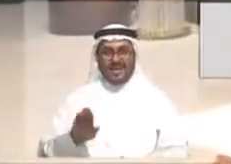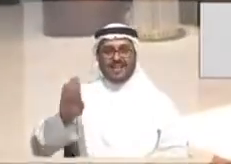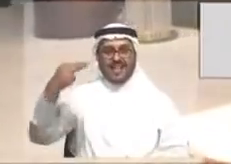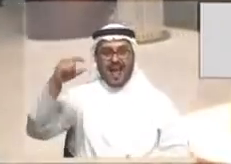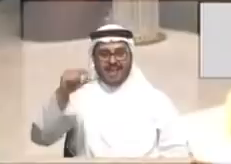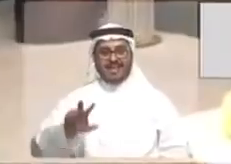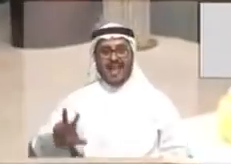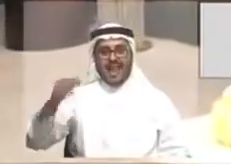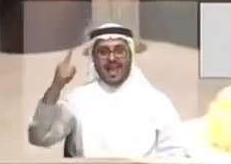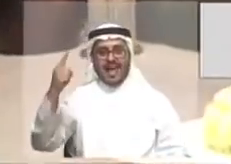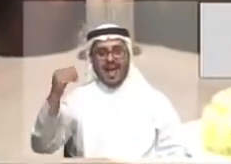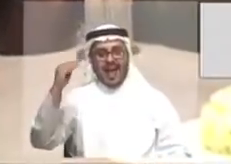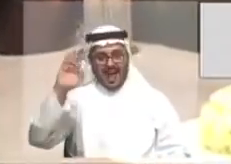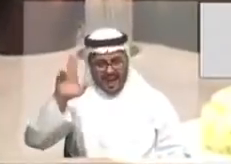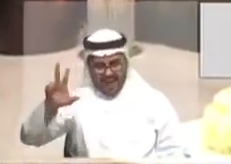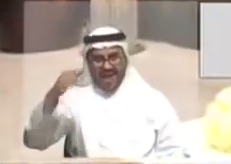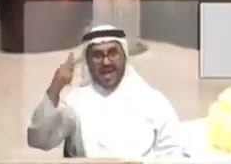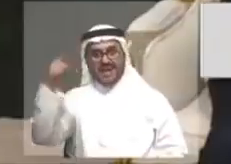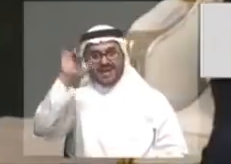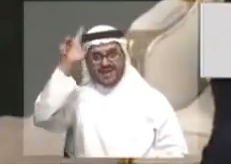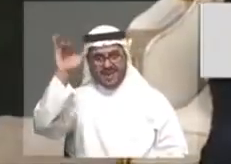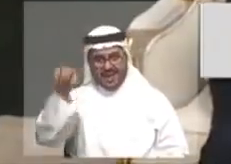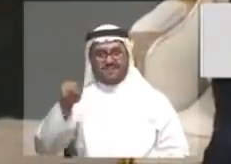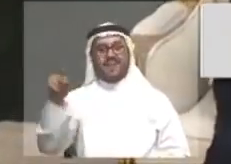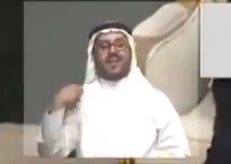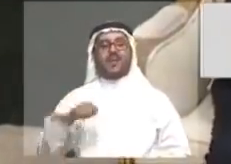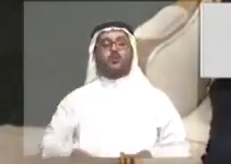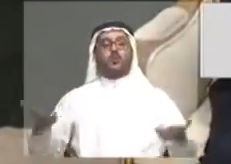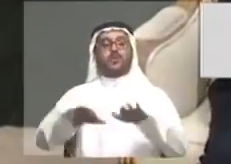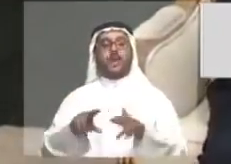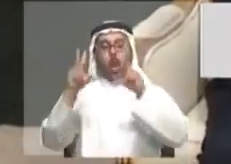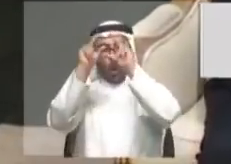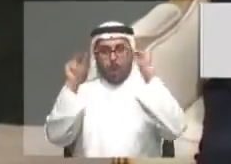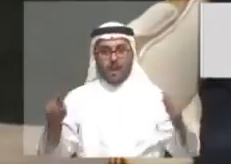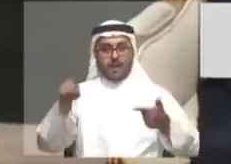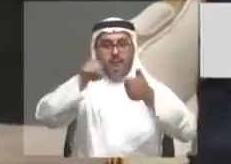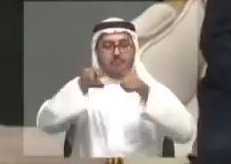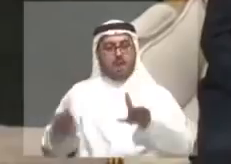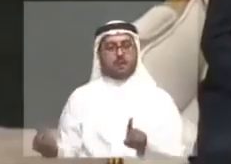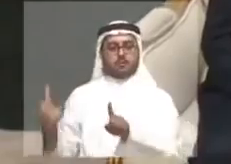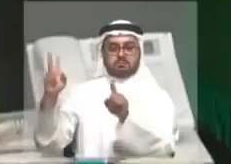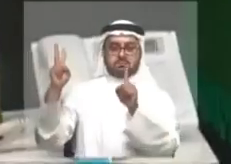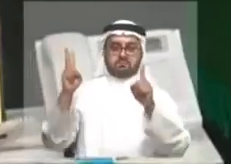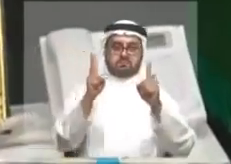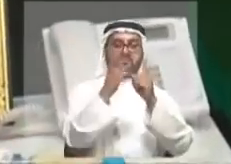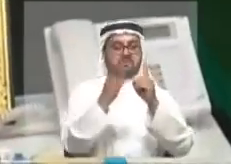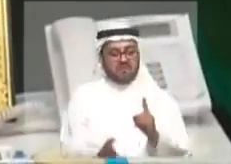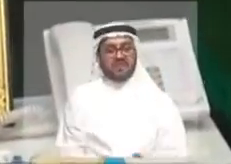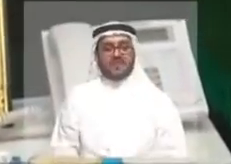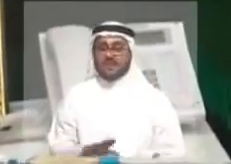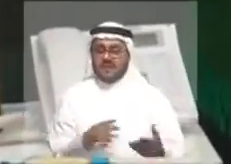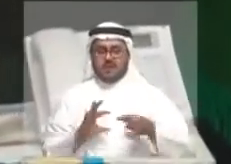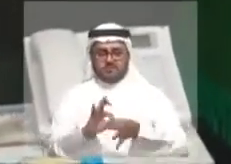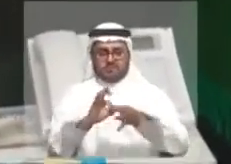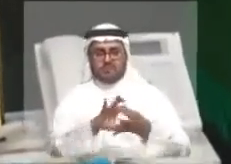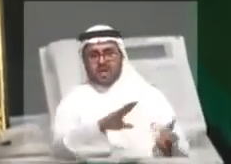العربية 29. وجرى خلال اللقاء استعراض مجالات التعاون الثنائية وتطورات الأوضاع والجهود تجاهها بما